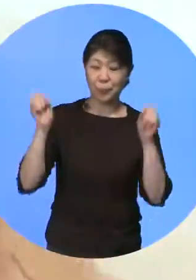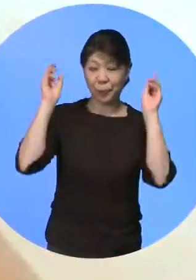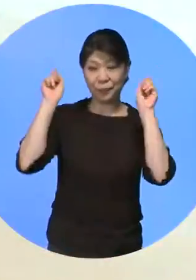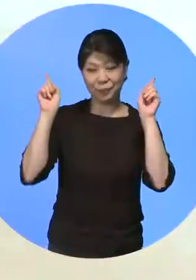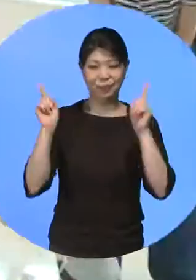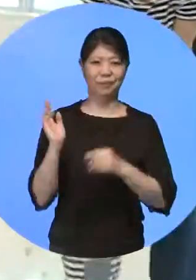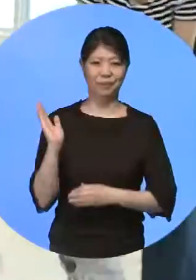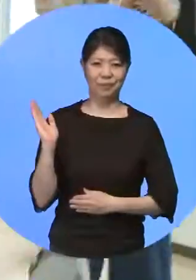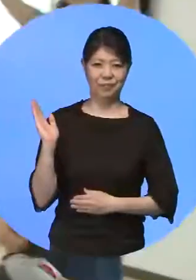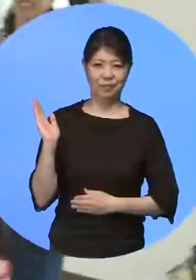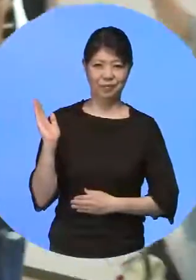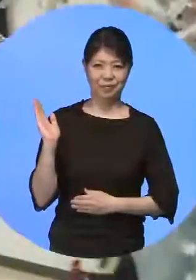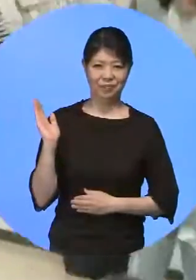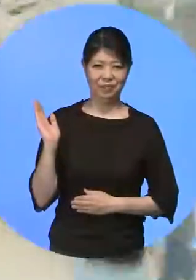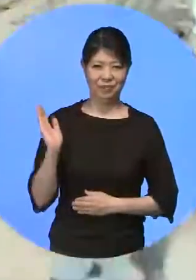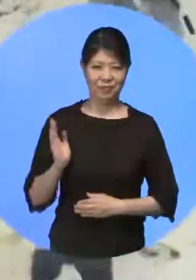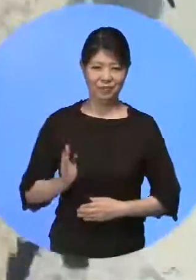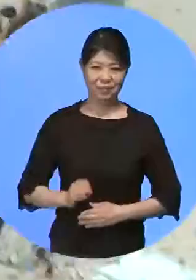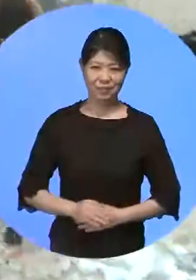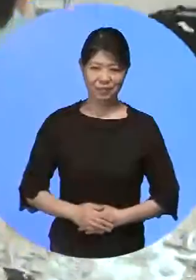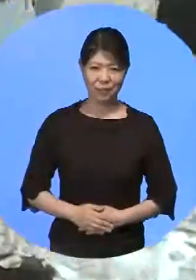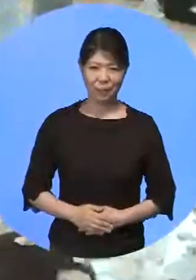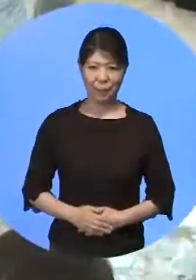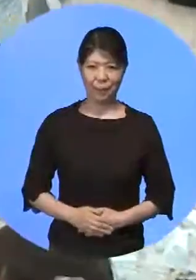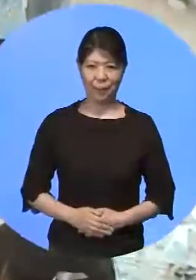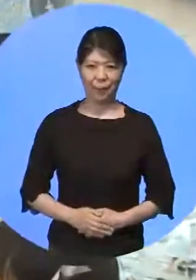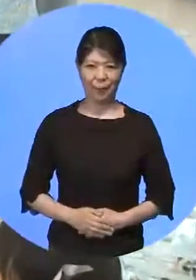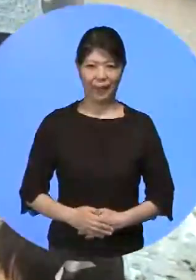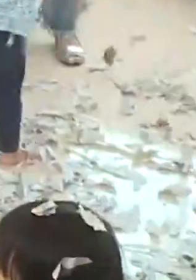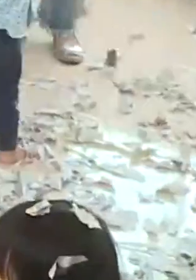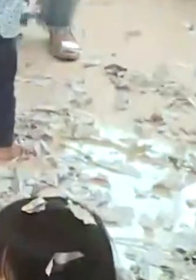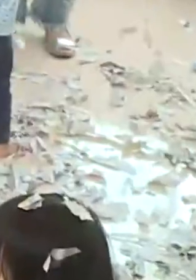ん、お友達と一緒に豪快に遊びました。